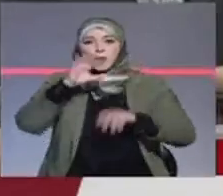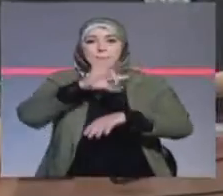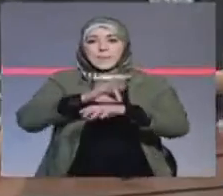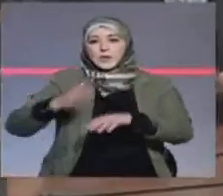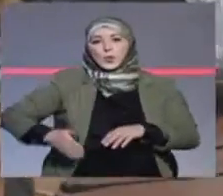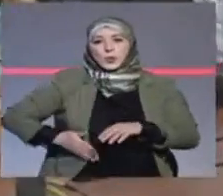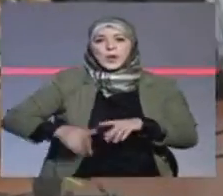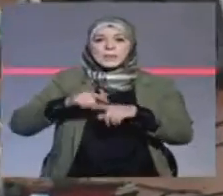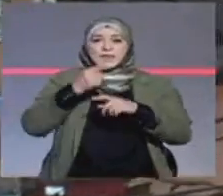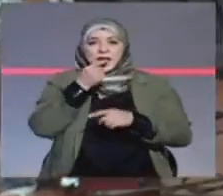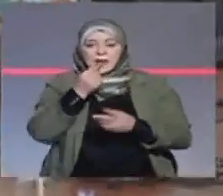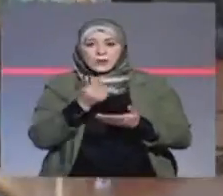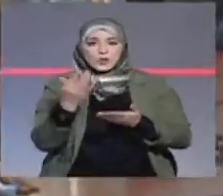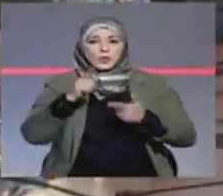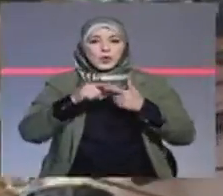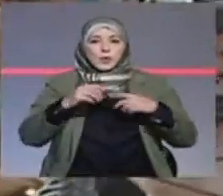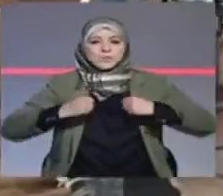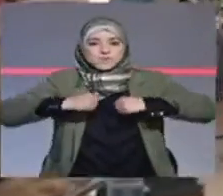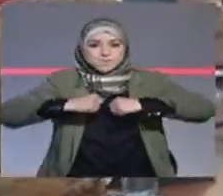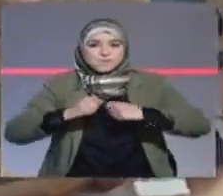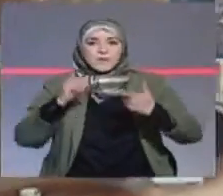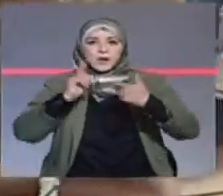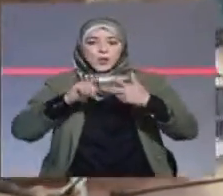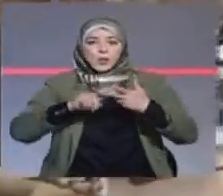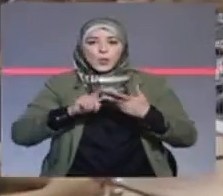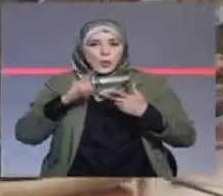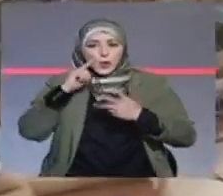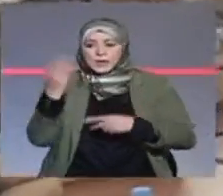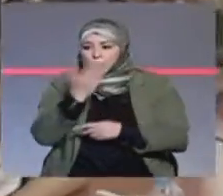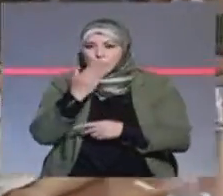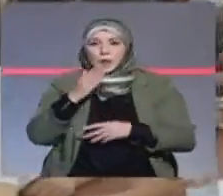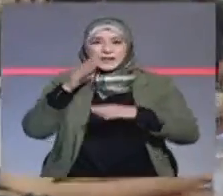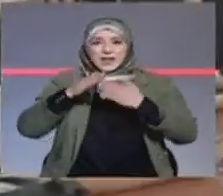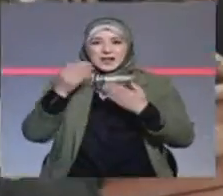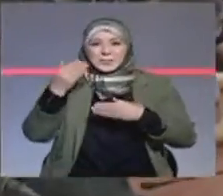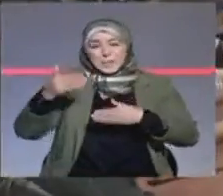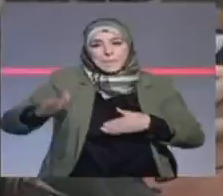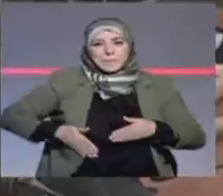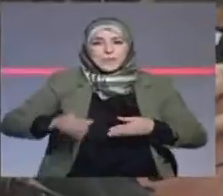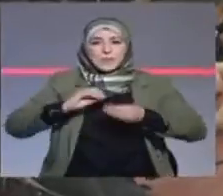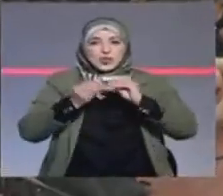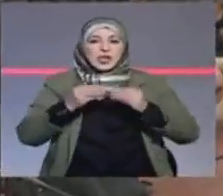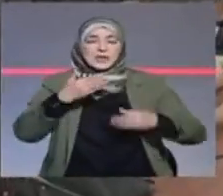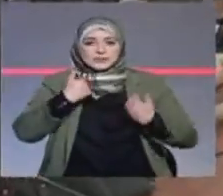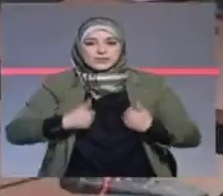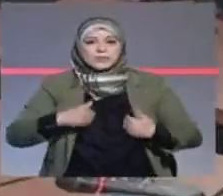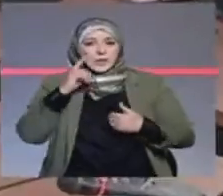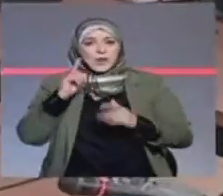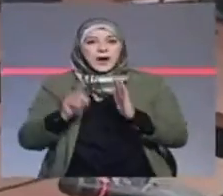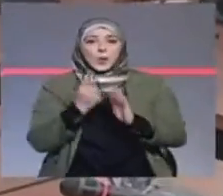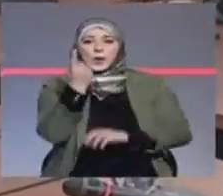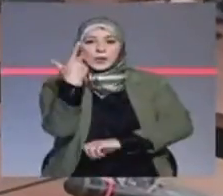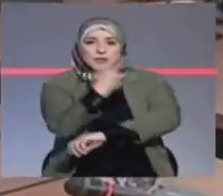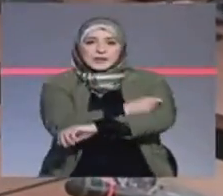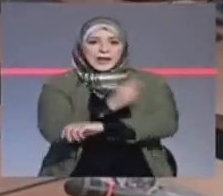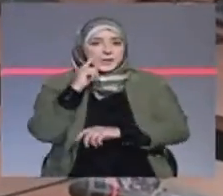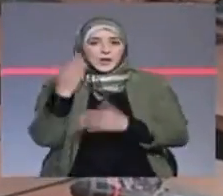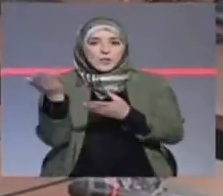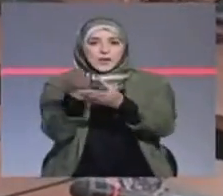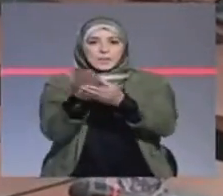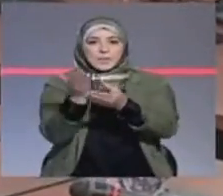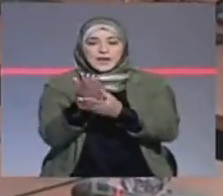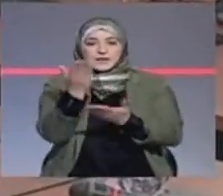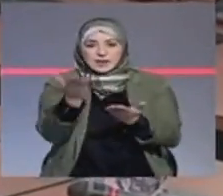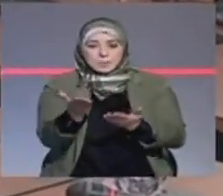والسكري والذين يعانون من السمنة المفرطة والحالات التي تحتاج إلى زرع أعضاء وعديد الأمراض الأخرى بأولوية التلقيح وفق ملف